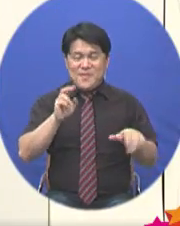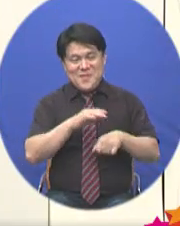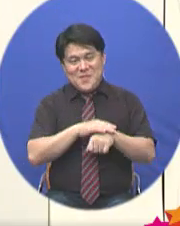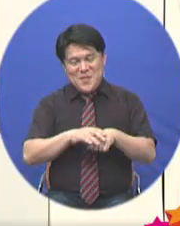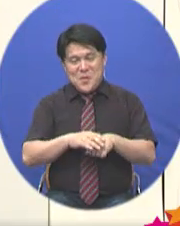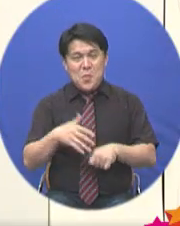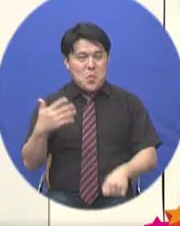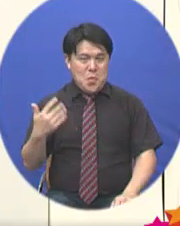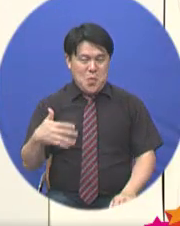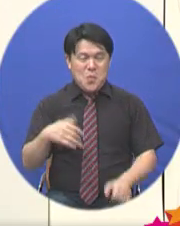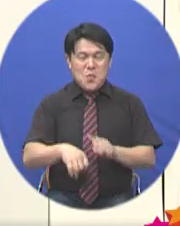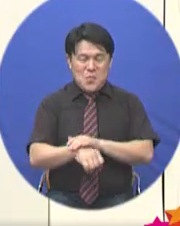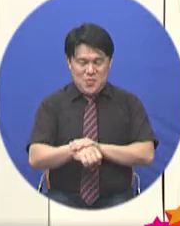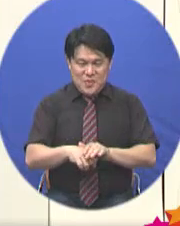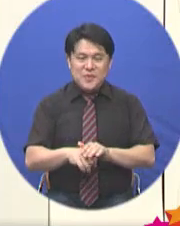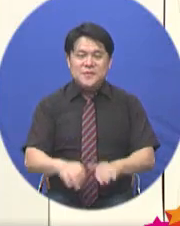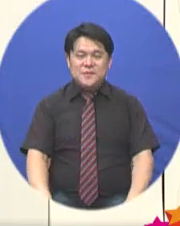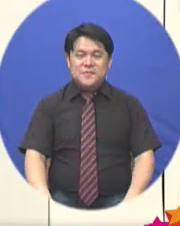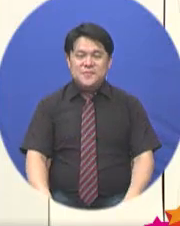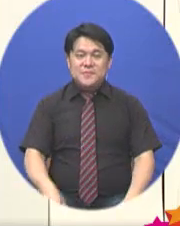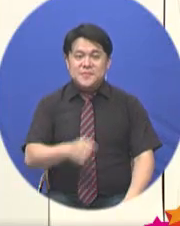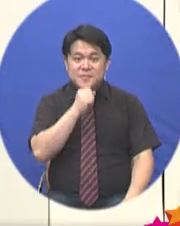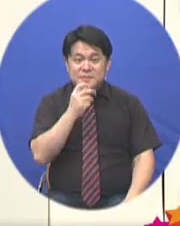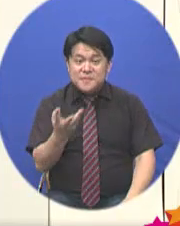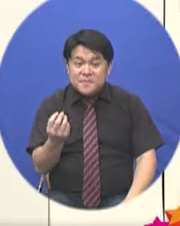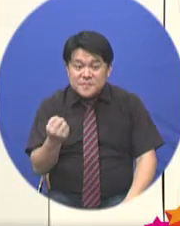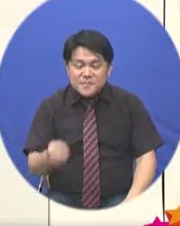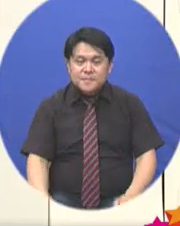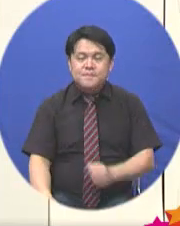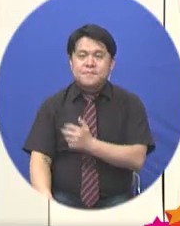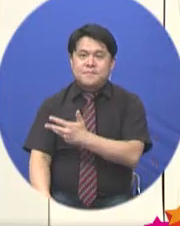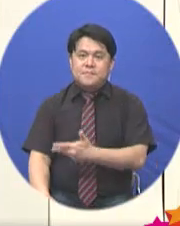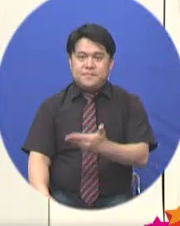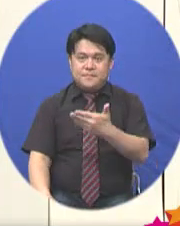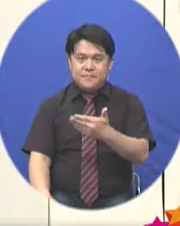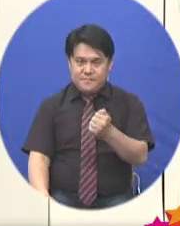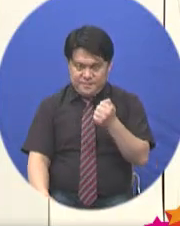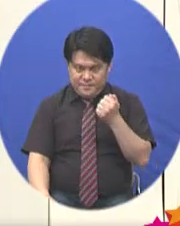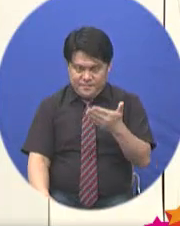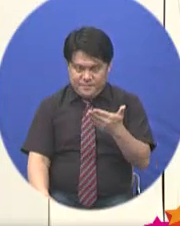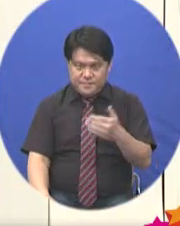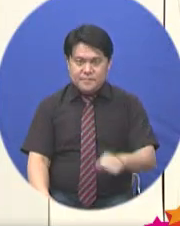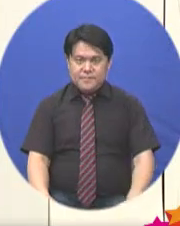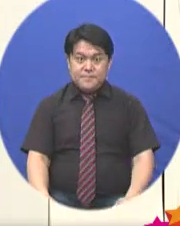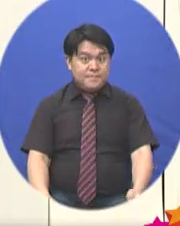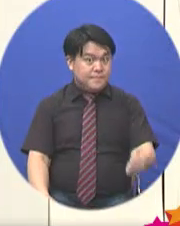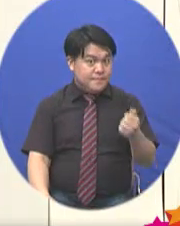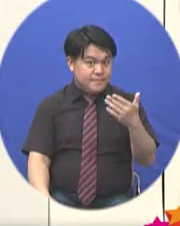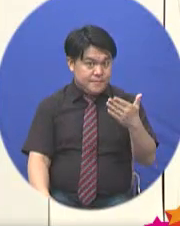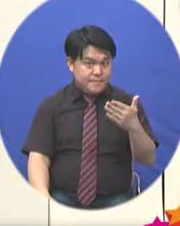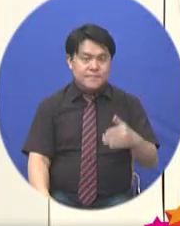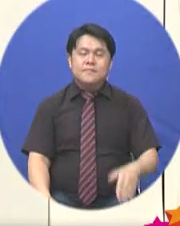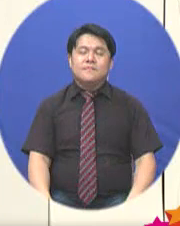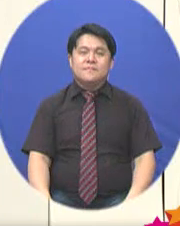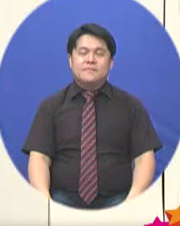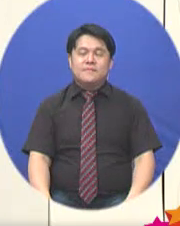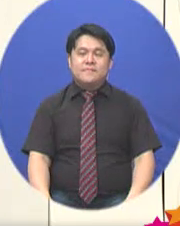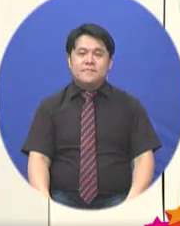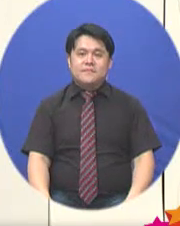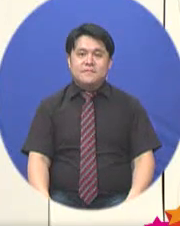잘했을까 그랬더니 잘하셨네요. 자, 점수는요? 8점, 9점, 9점, 보너스 9점.